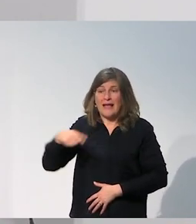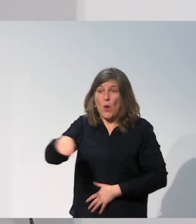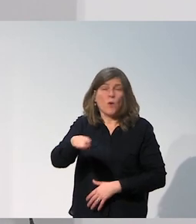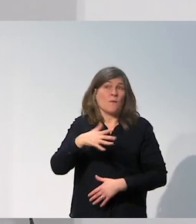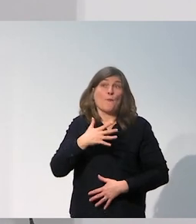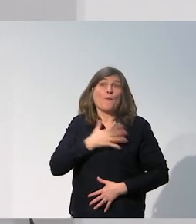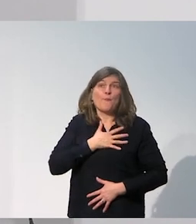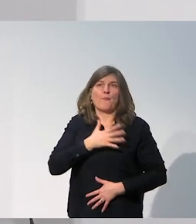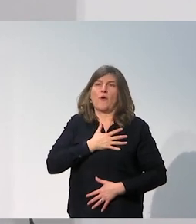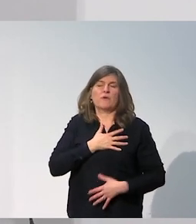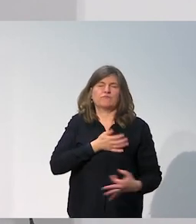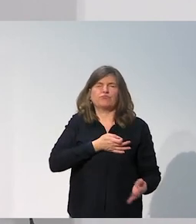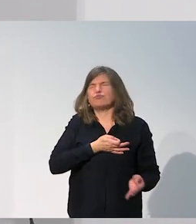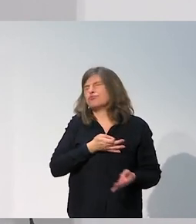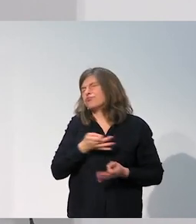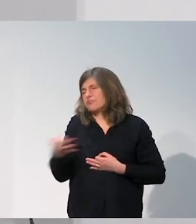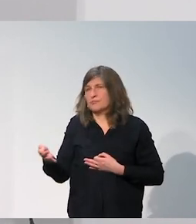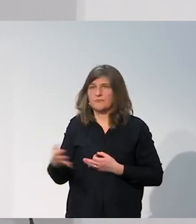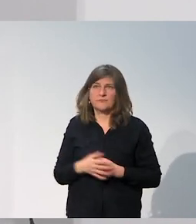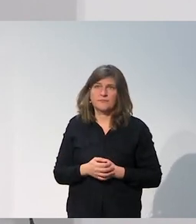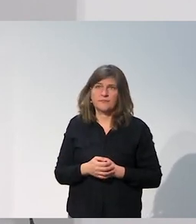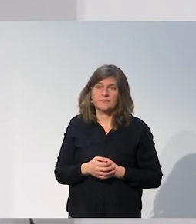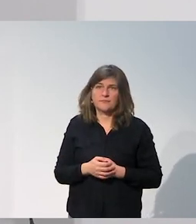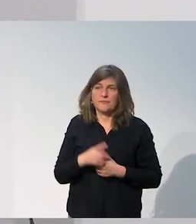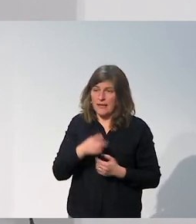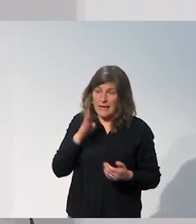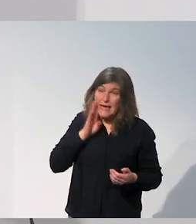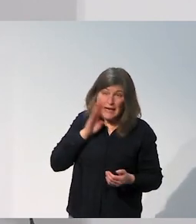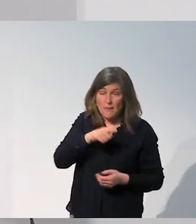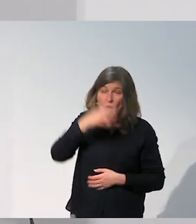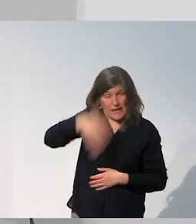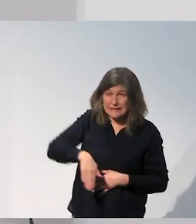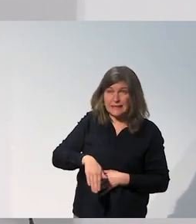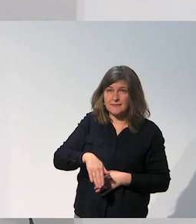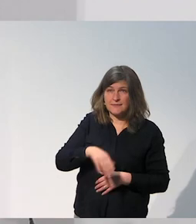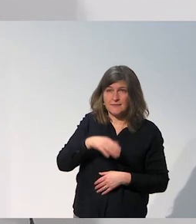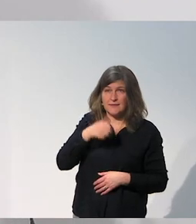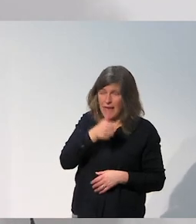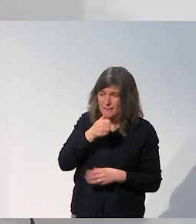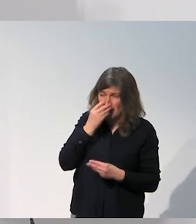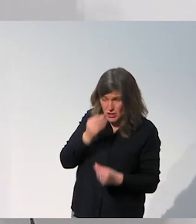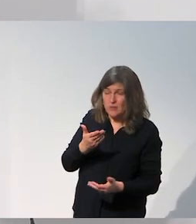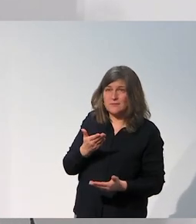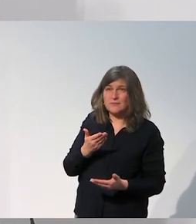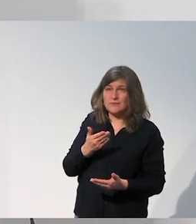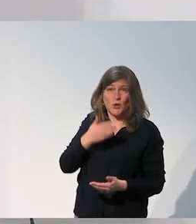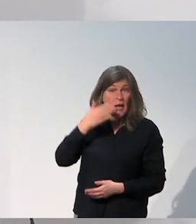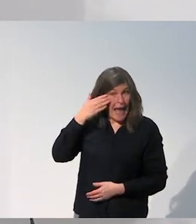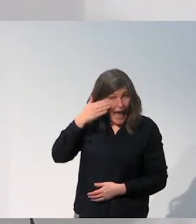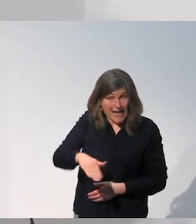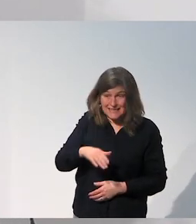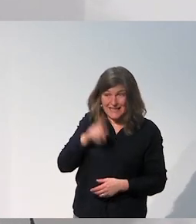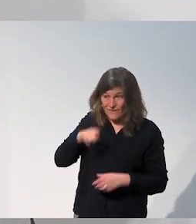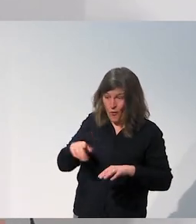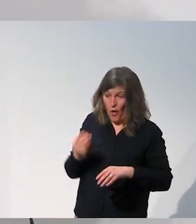temps. Voilà. Et la mère le sait. Elle le sait, elle le sent, et donc elle sent qu'il faut qu'elle sauve les